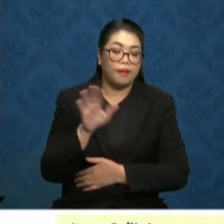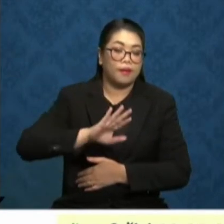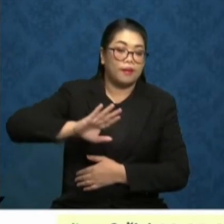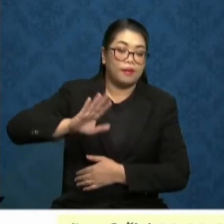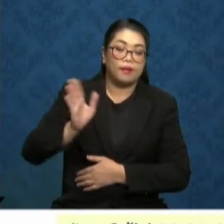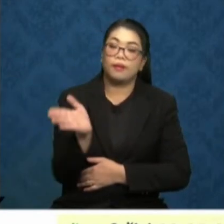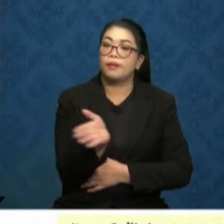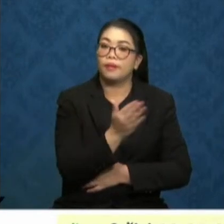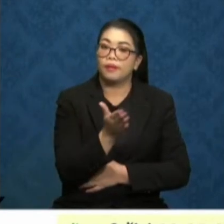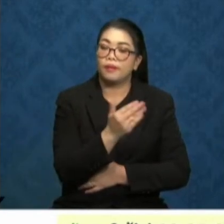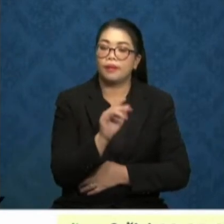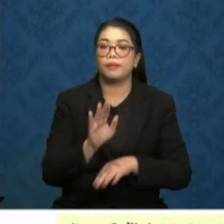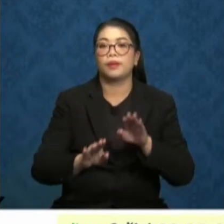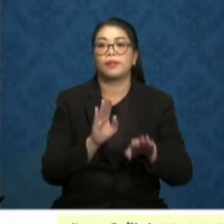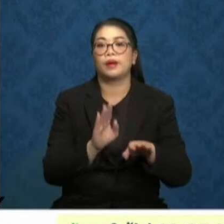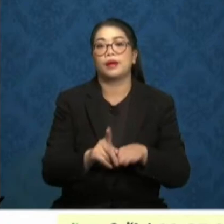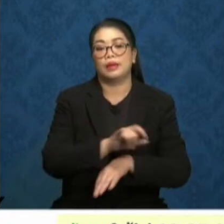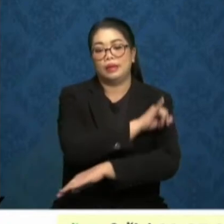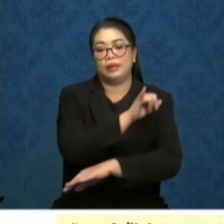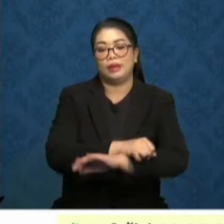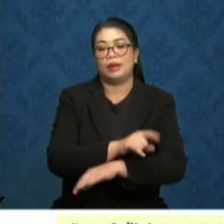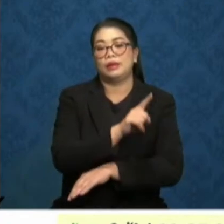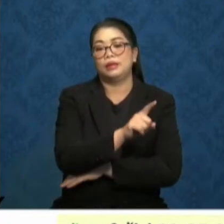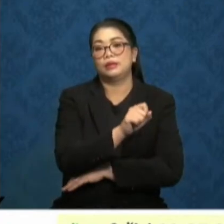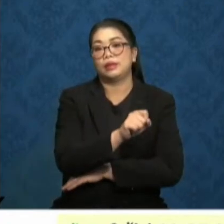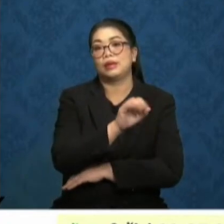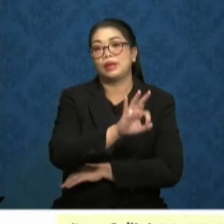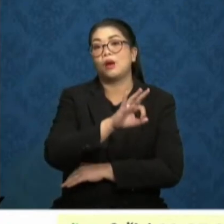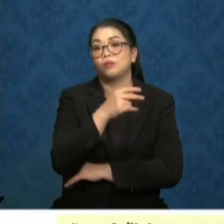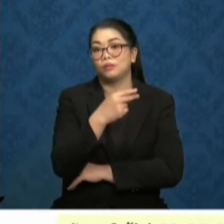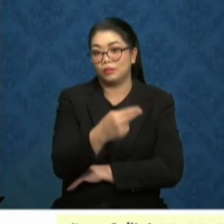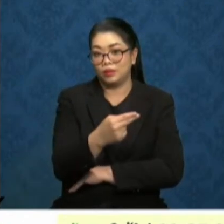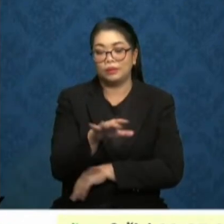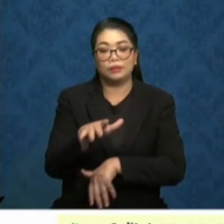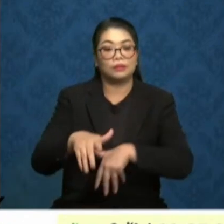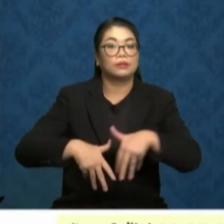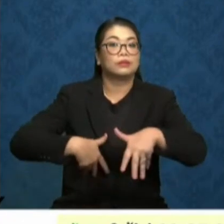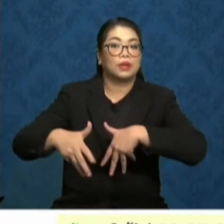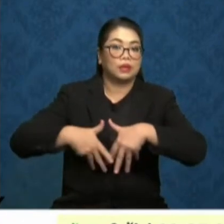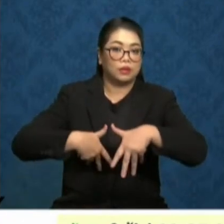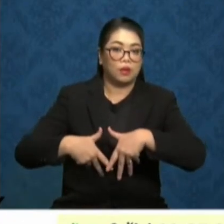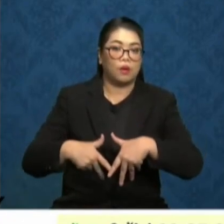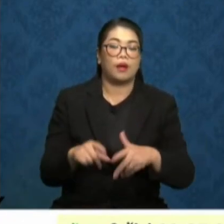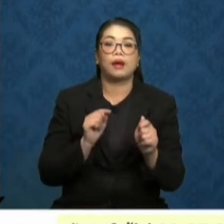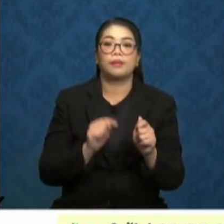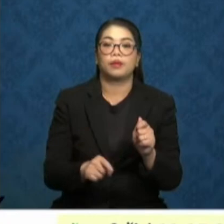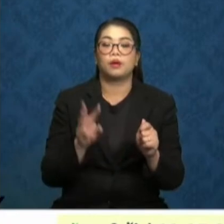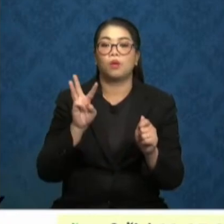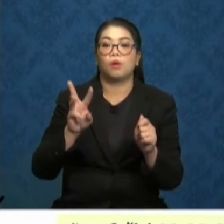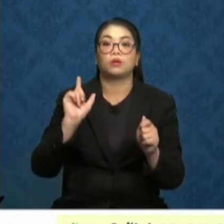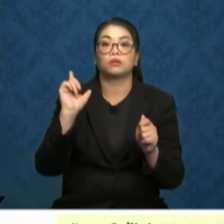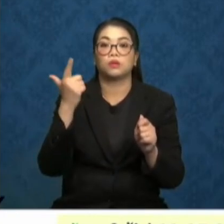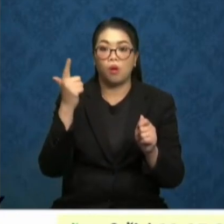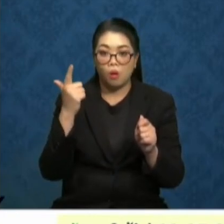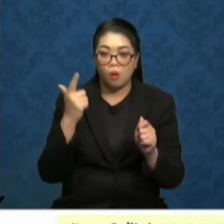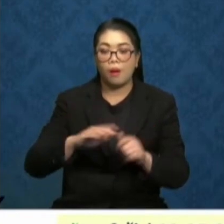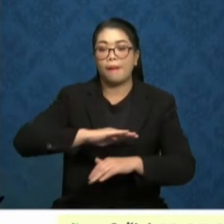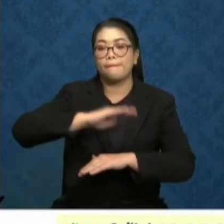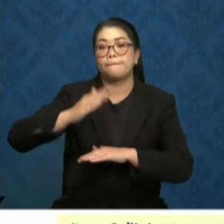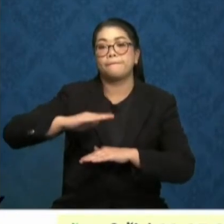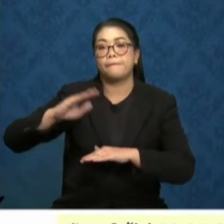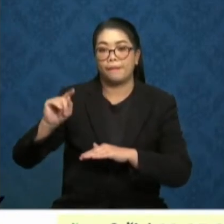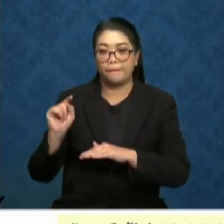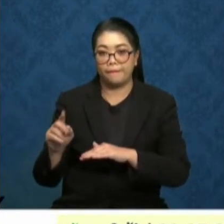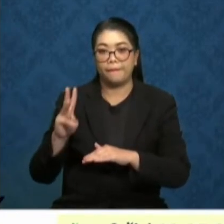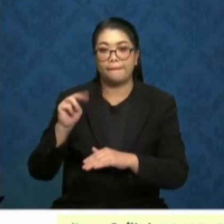ประมาณ 190,000 ก็ไร่มีพี่น้องประชาชนในเคร็พิววงทองและนำละปาง อาสสอย